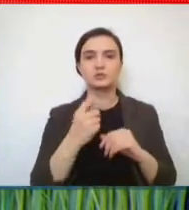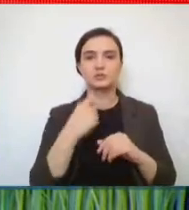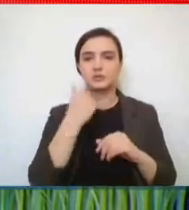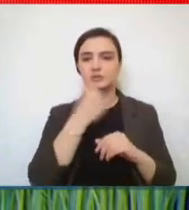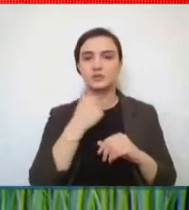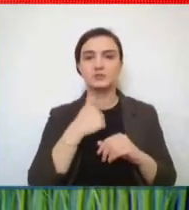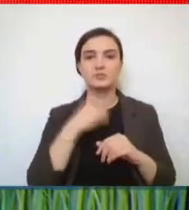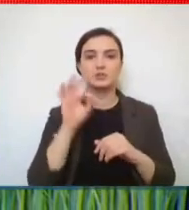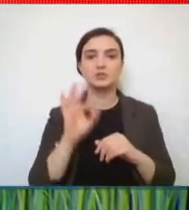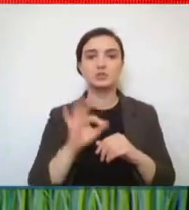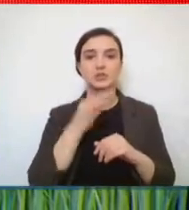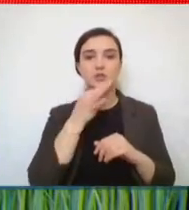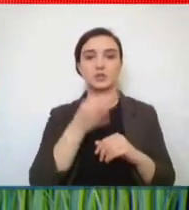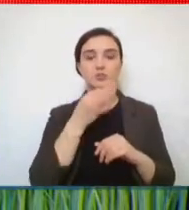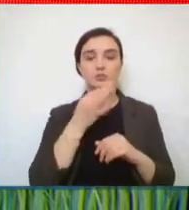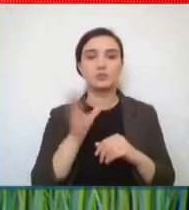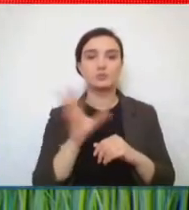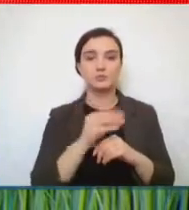გახსენებთ ხოლმე ამას.